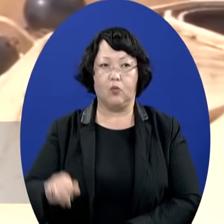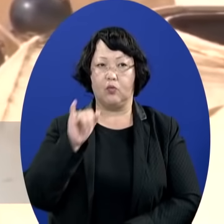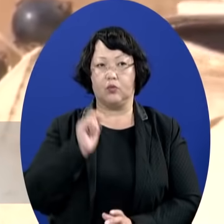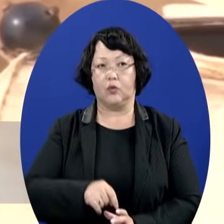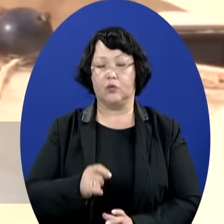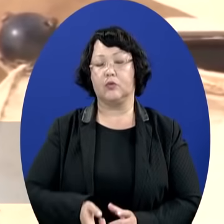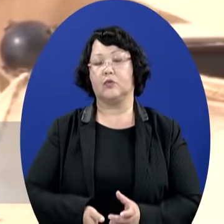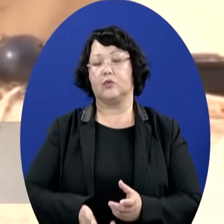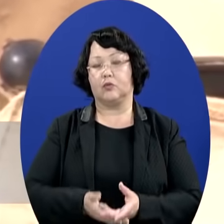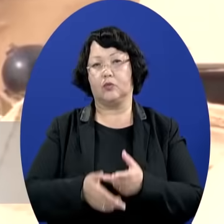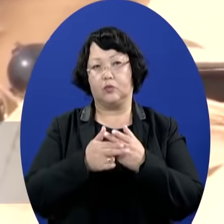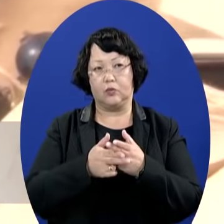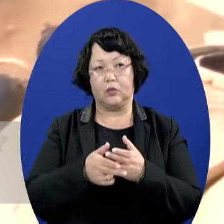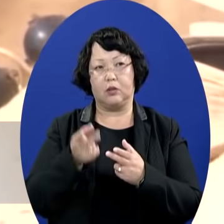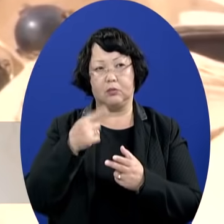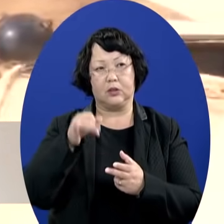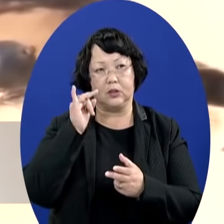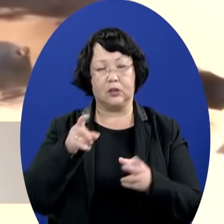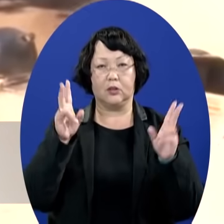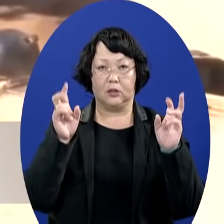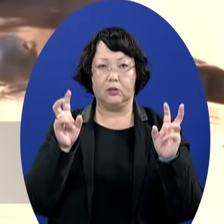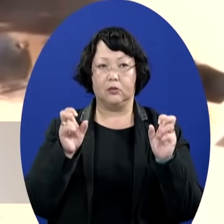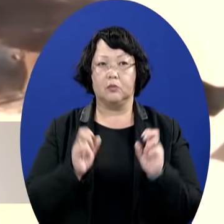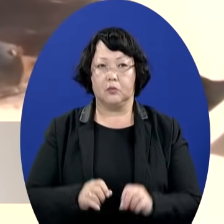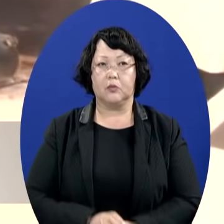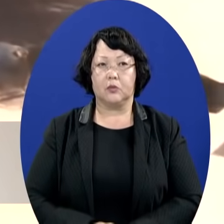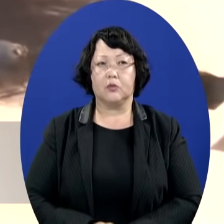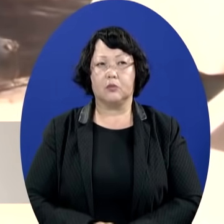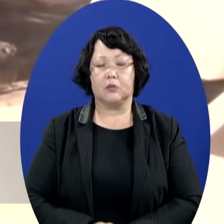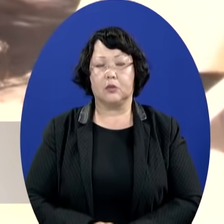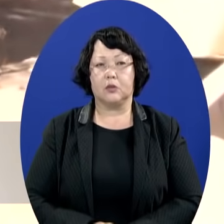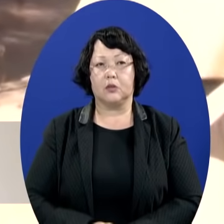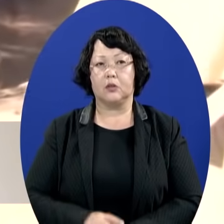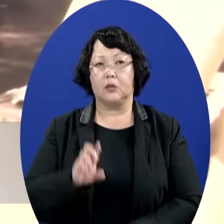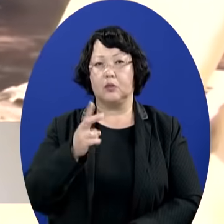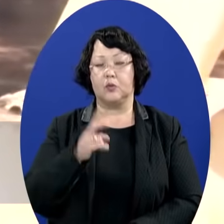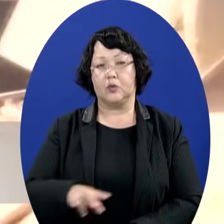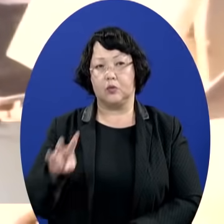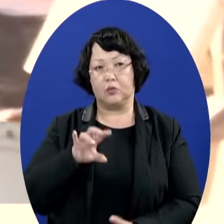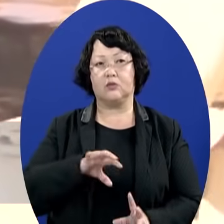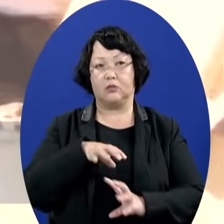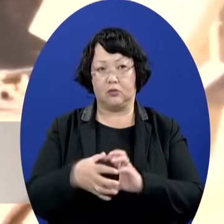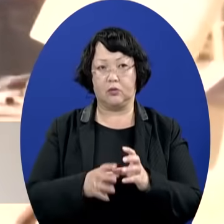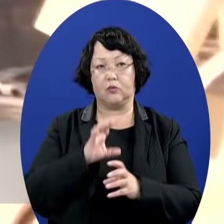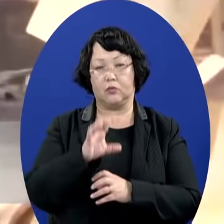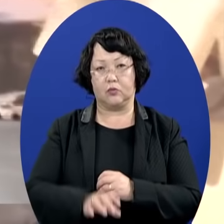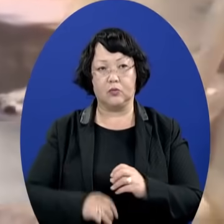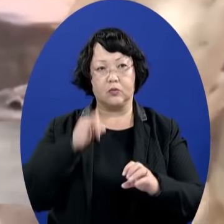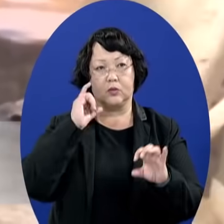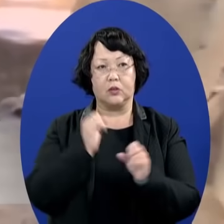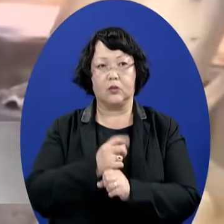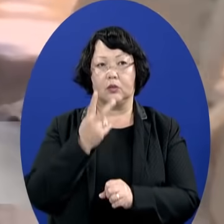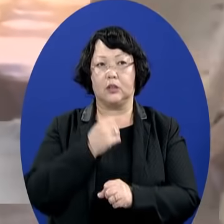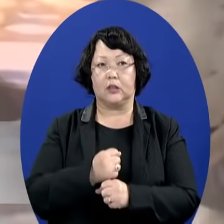үзүүлэх дэмжлэг тусламж хамгийн ихээр хүндэгдэх сэдв болохоор байна. За мөн бүс нутагт үүдгээ дэлхийд дахинд олон улсын терроризмын аюул